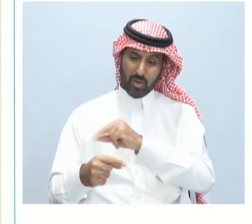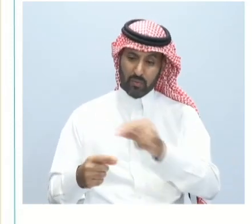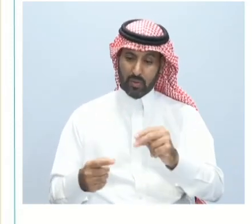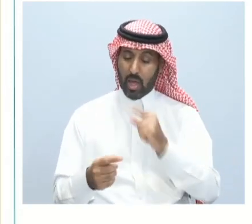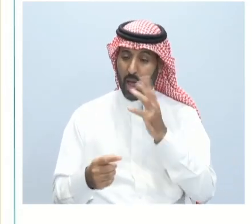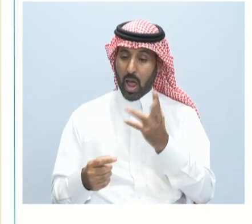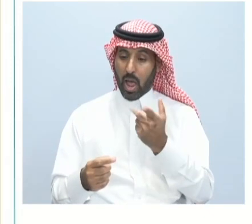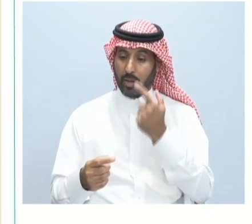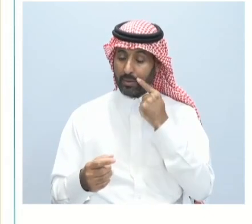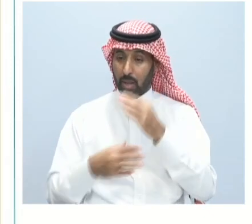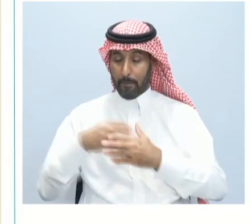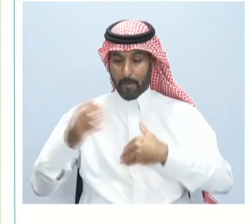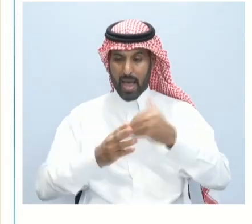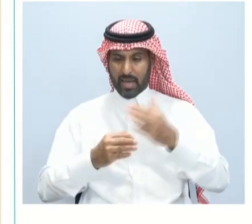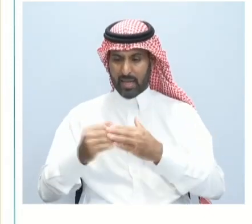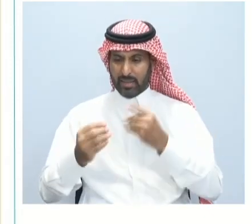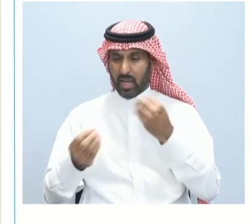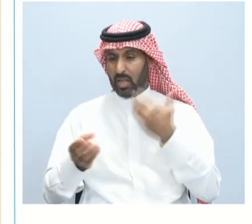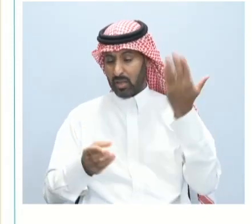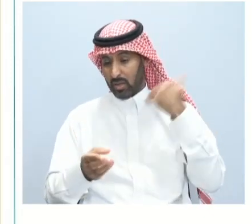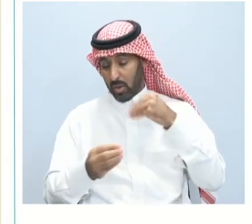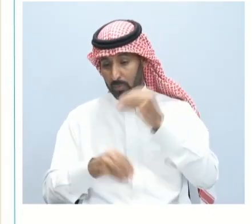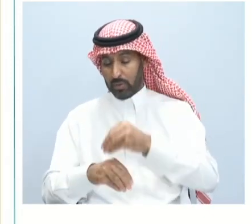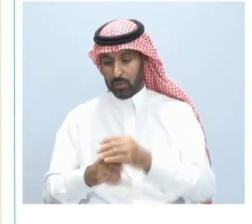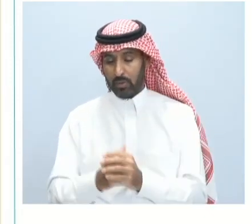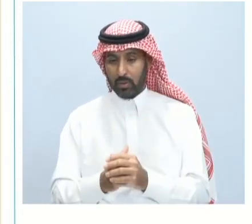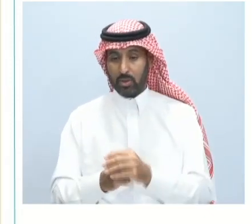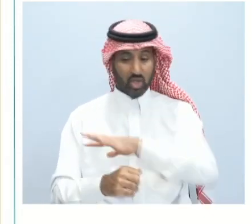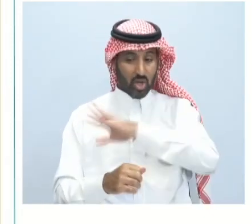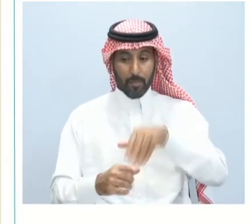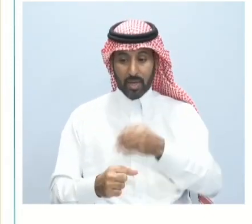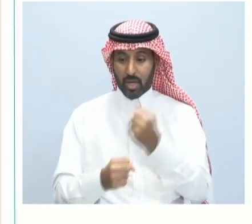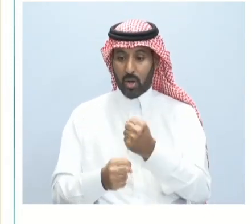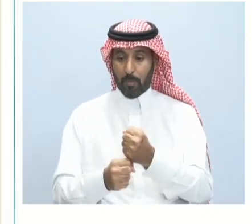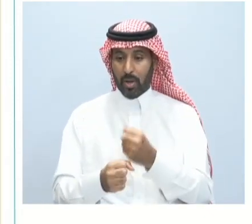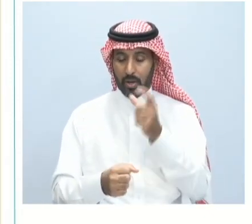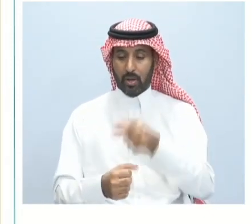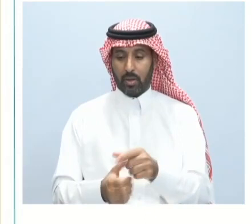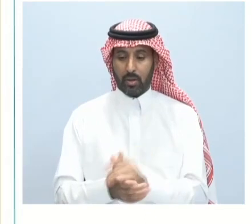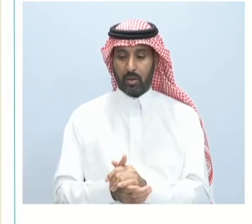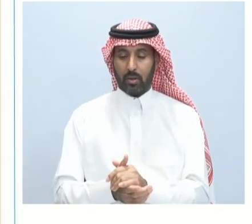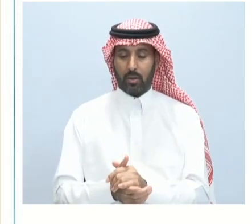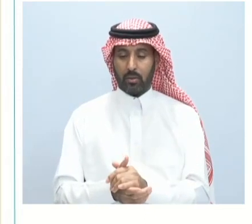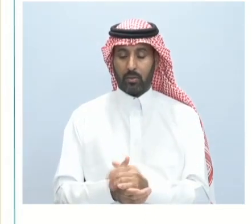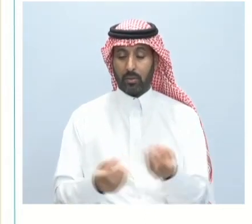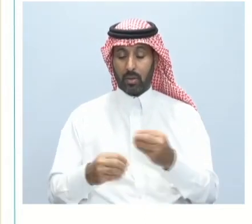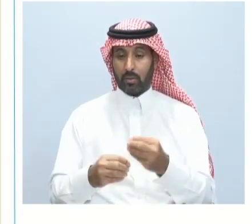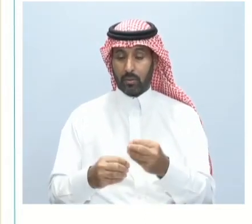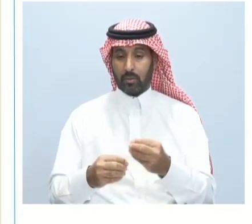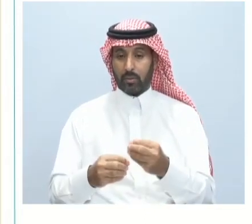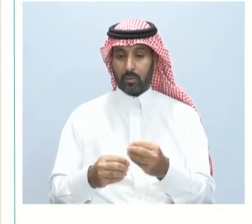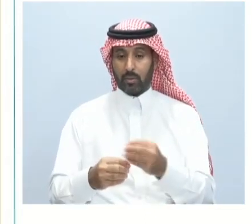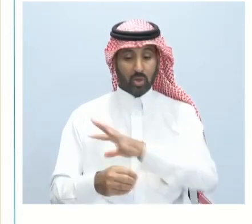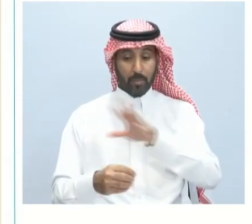لعدد المهارات التي تم تغطيتها لجميع العمال حيث يتم حيث تم تغطيت تمع تم